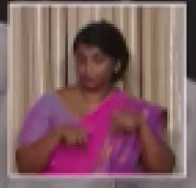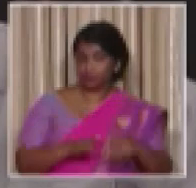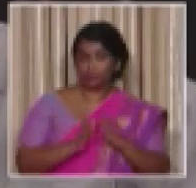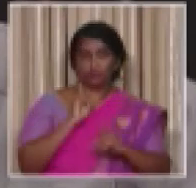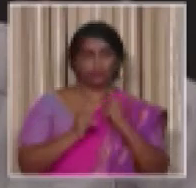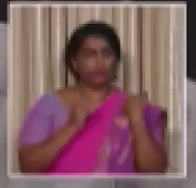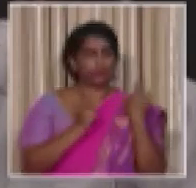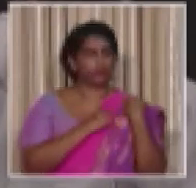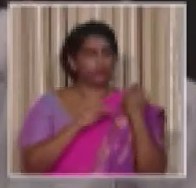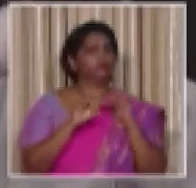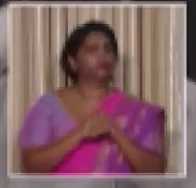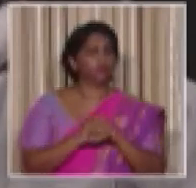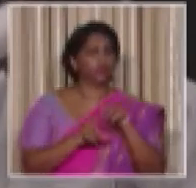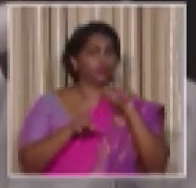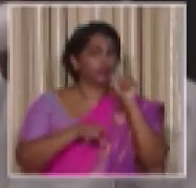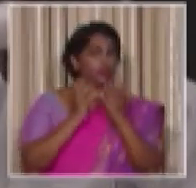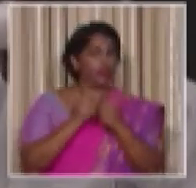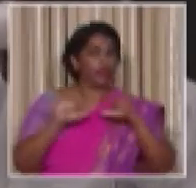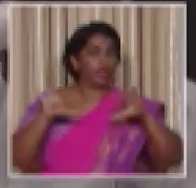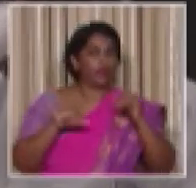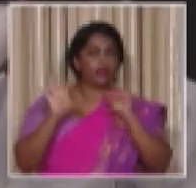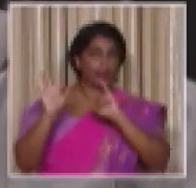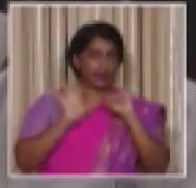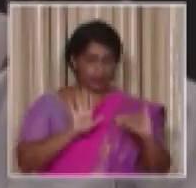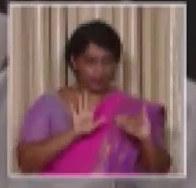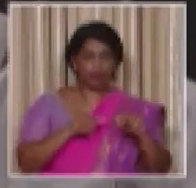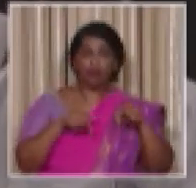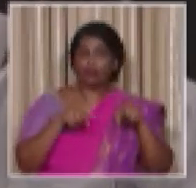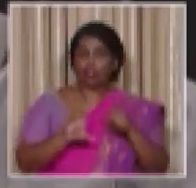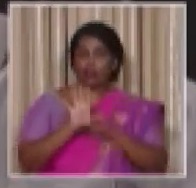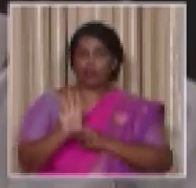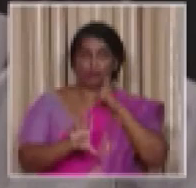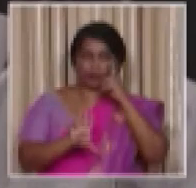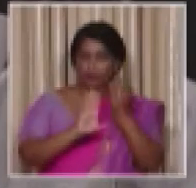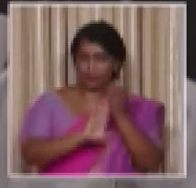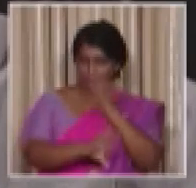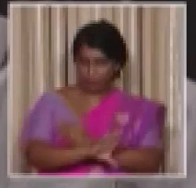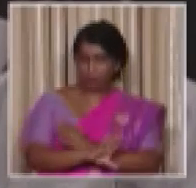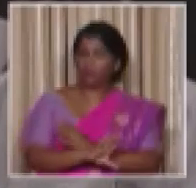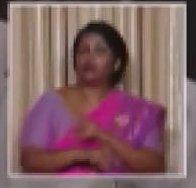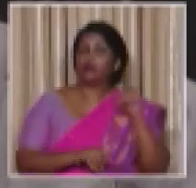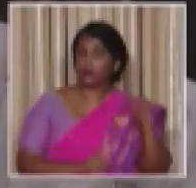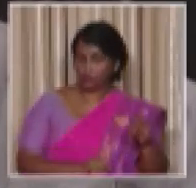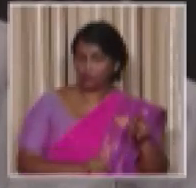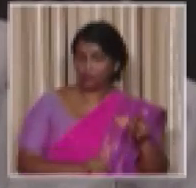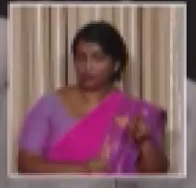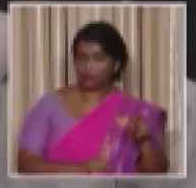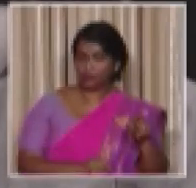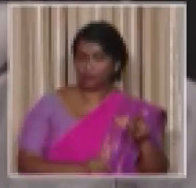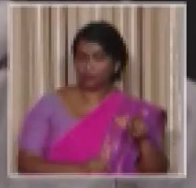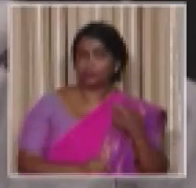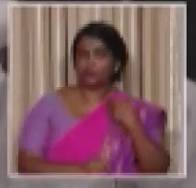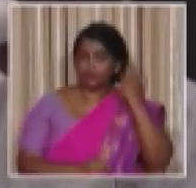බාර ගන්නකොට මේක හිටියා 866යි. දැන්ට අවුරුද්දකට කලින්. එතකොට